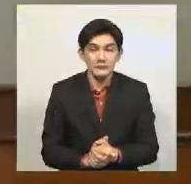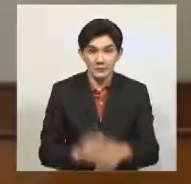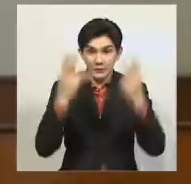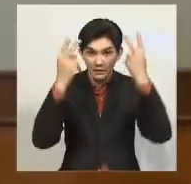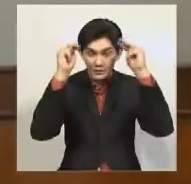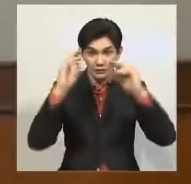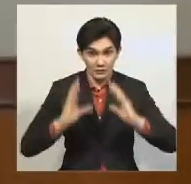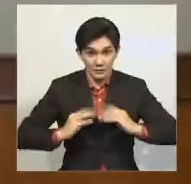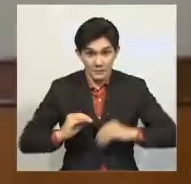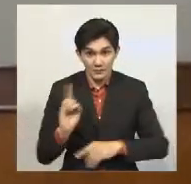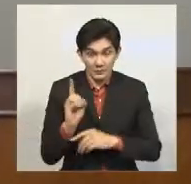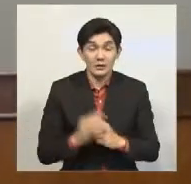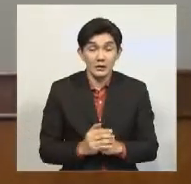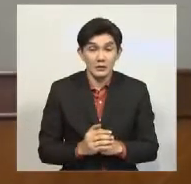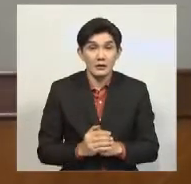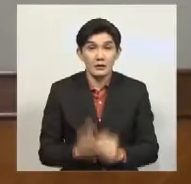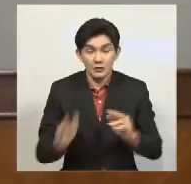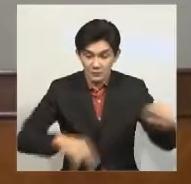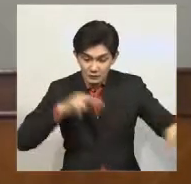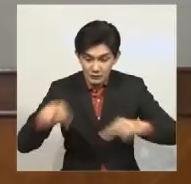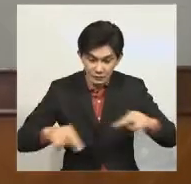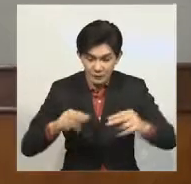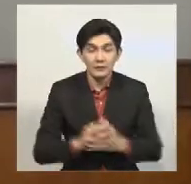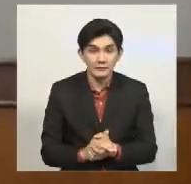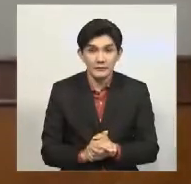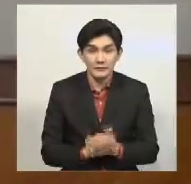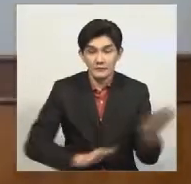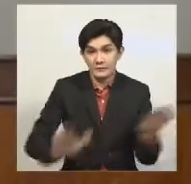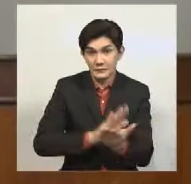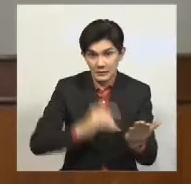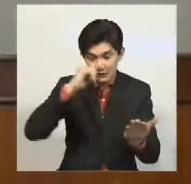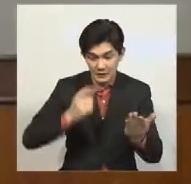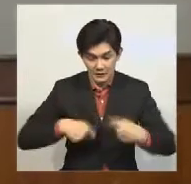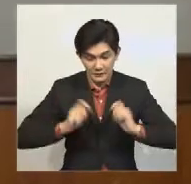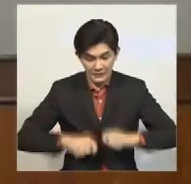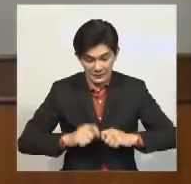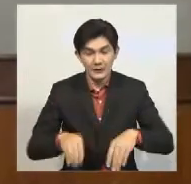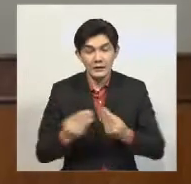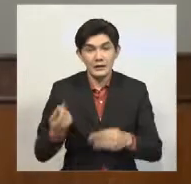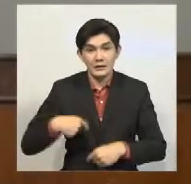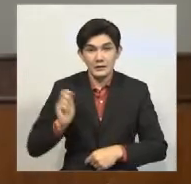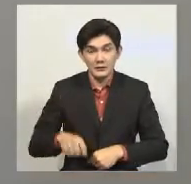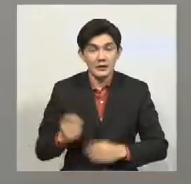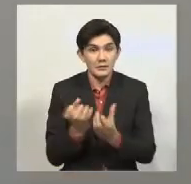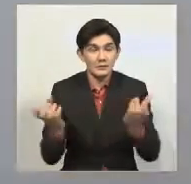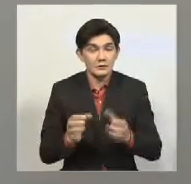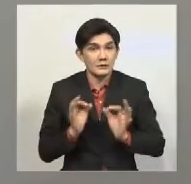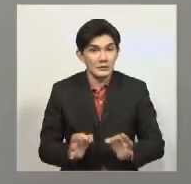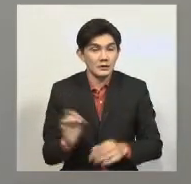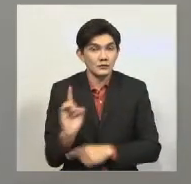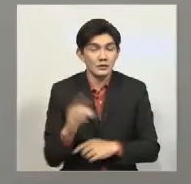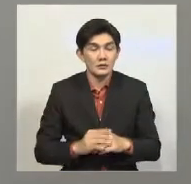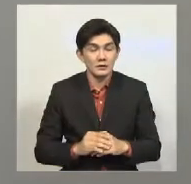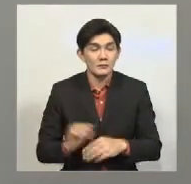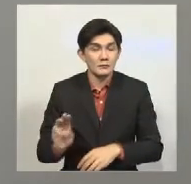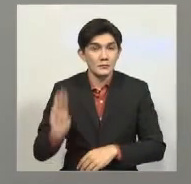นายกรัฐมนตรียอมรับดุลยพินิจของผู้ตรวจการแผ่นดินนะครับที่มีมติส่งเรื่องให้ศาลรัฐธรรมนูญวินิจฉัยประเด็นการ